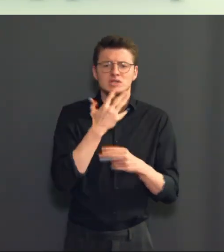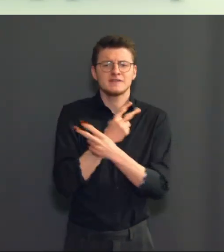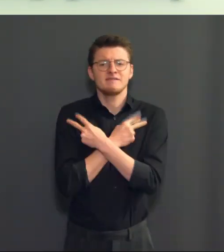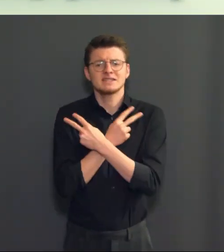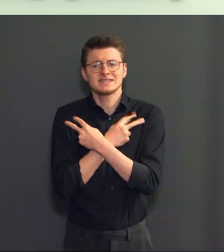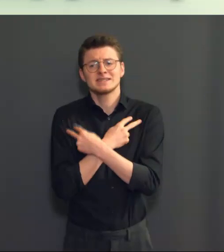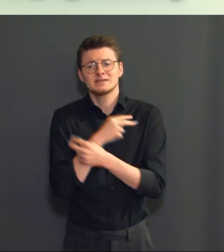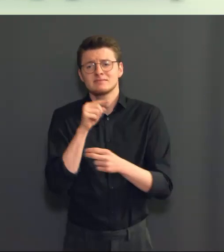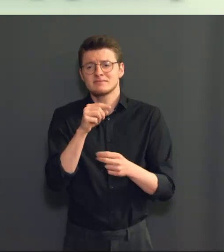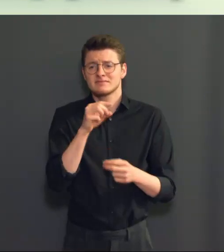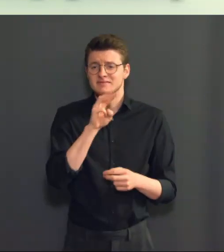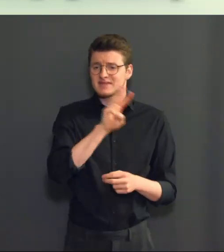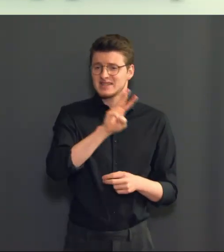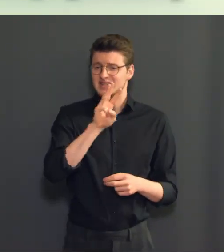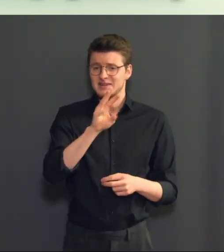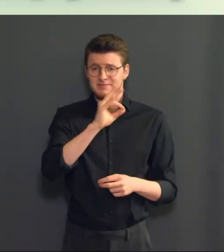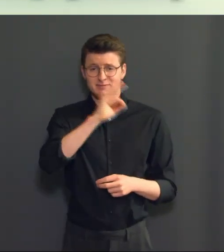tot min 33%.